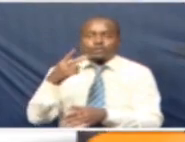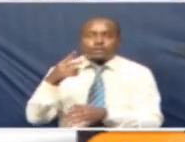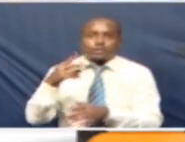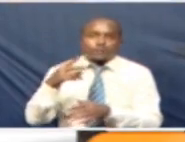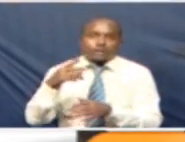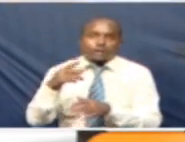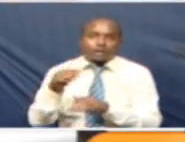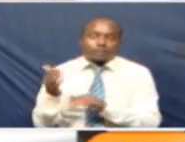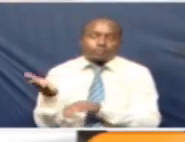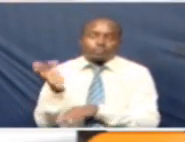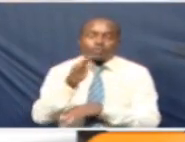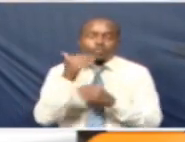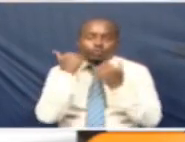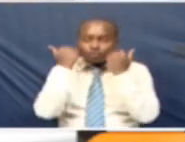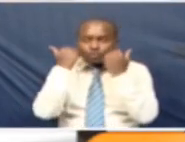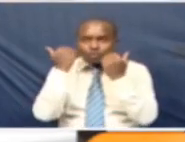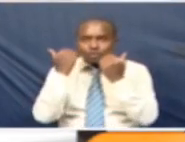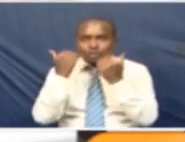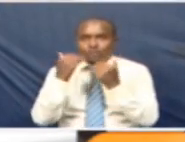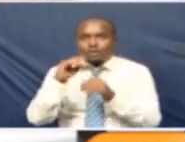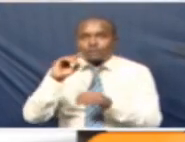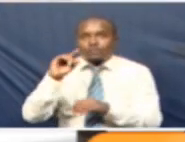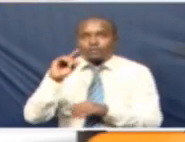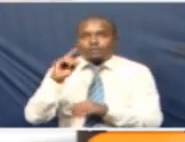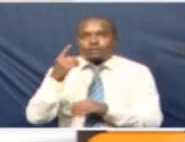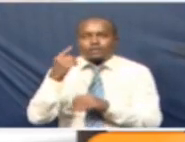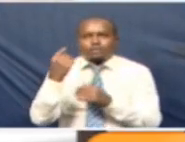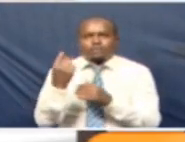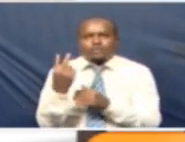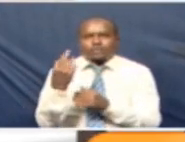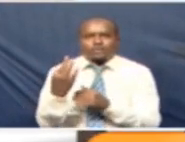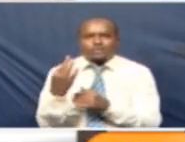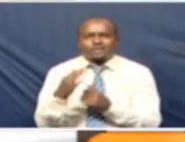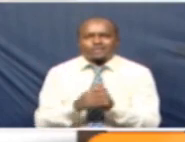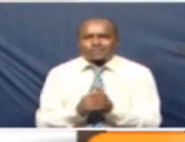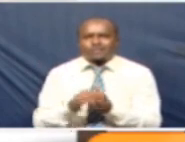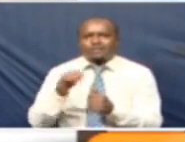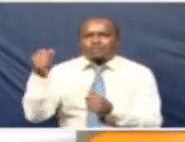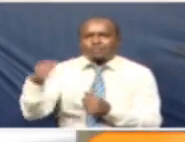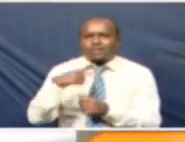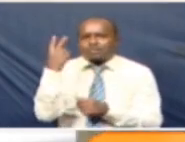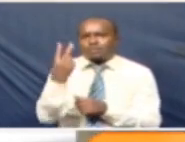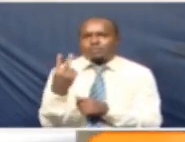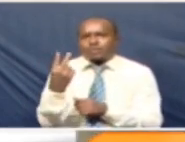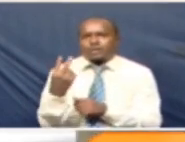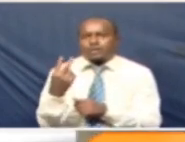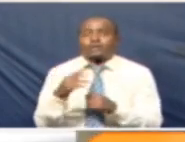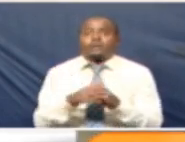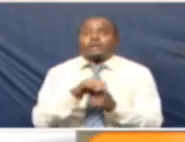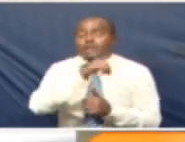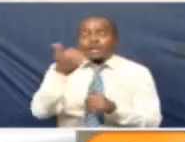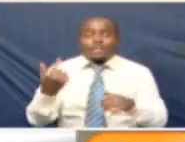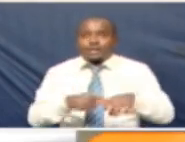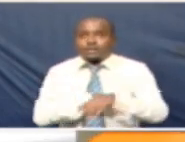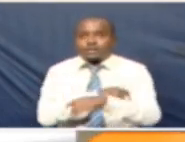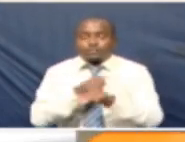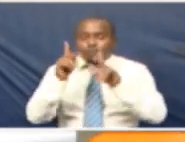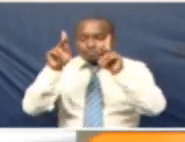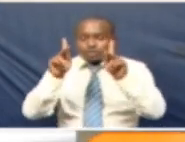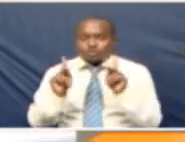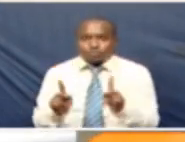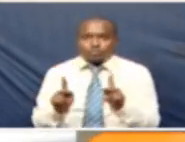tarehe 31 mwezi Machi mwaka huu. Mwezi Februari mwaka 2015, chifu mwingine kutoka kaunti ya